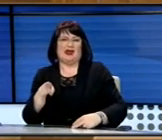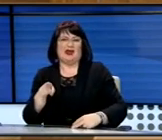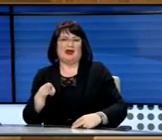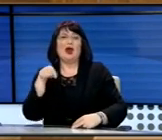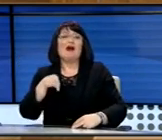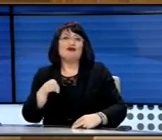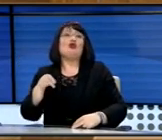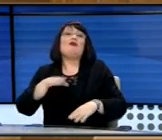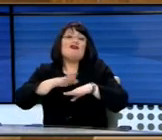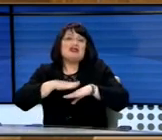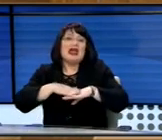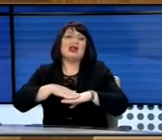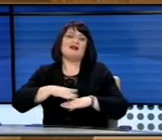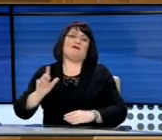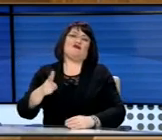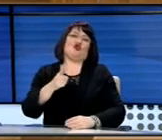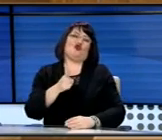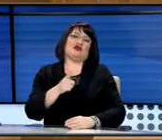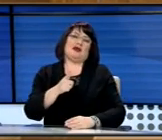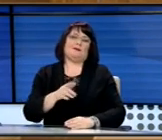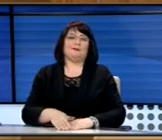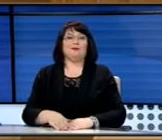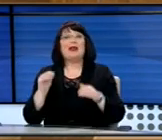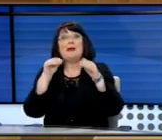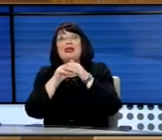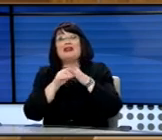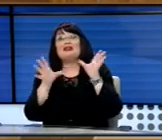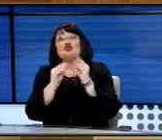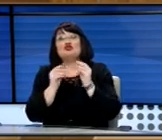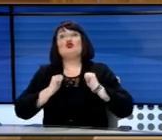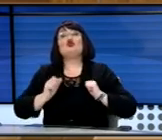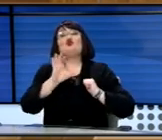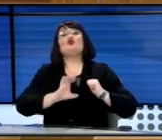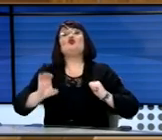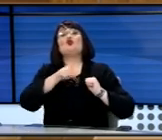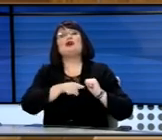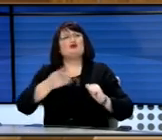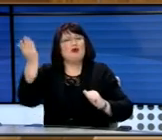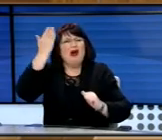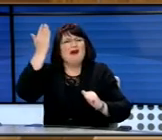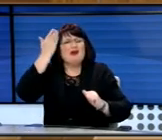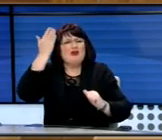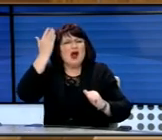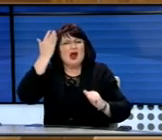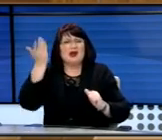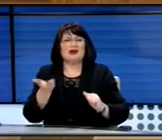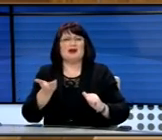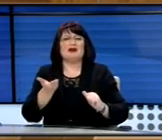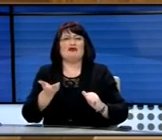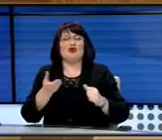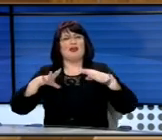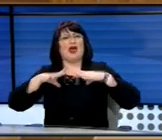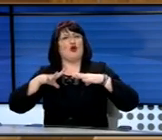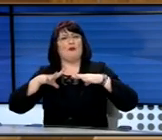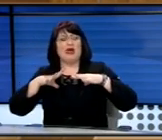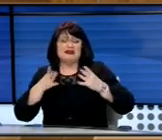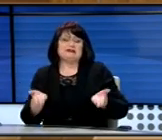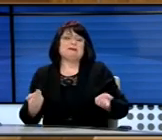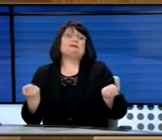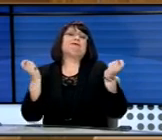ενεργειακής φτώχειας. Οι επενδύσεις στον τουρισμό μετατρέπουν σε πανάκριβο εμπόρευμα τη λαϊκή αναψυχή